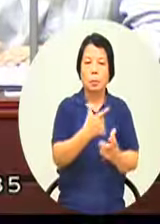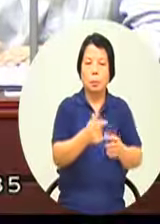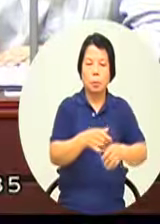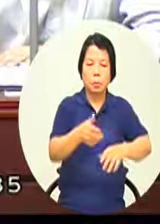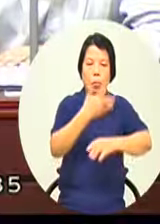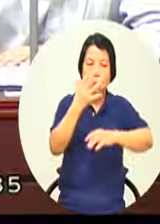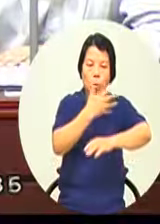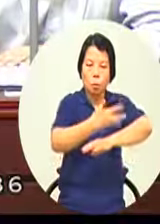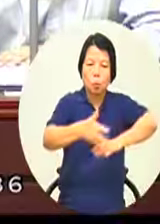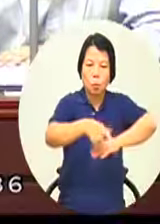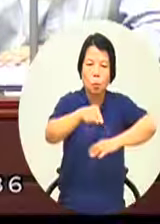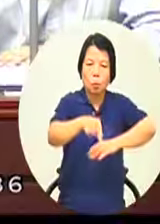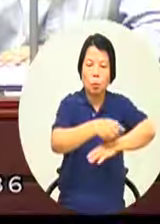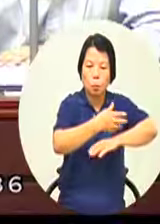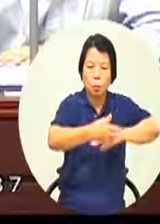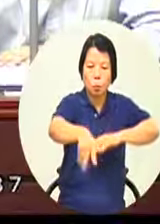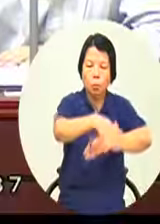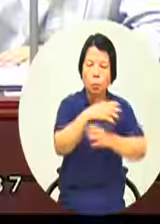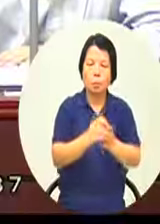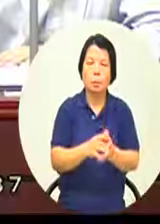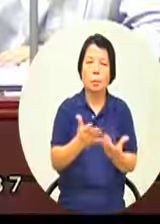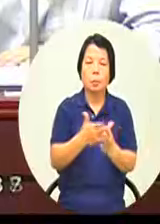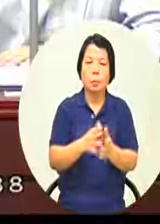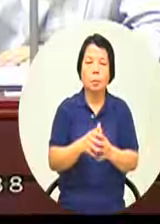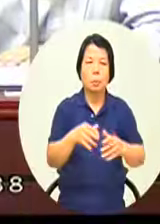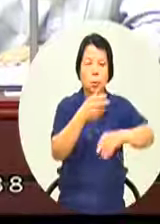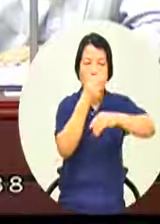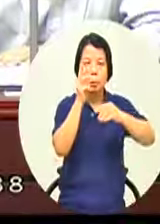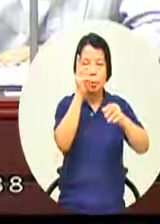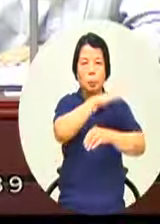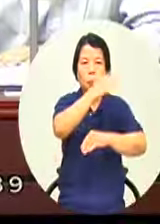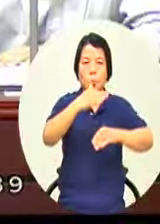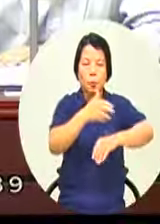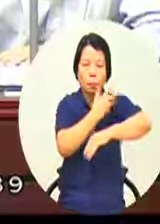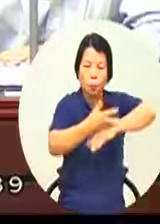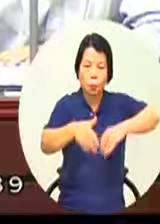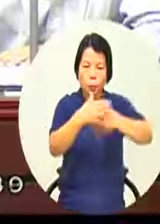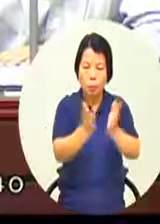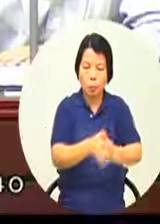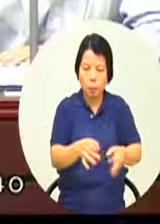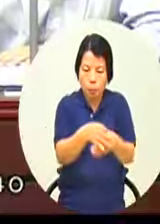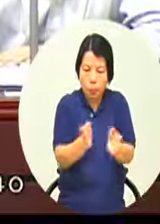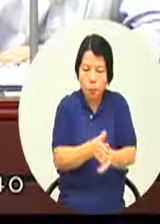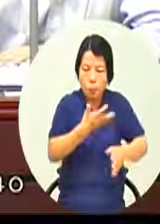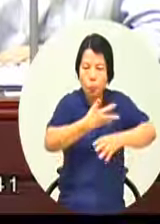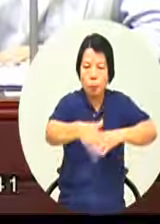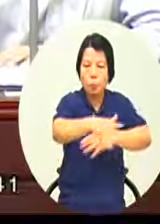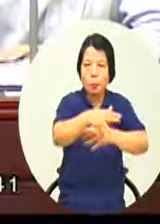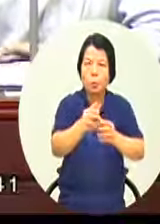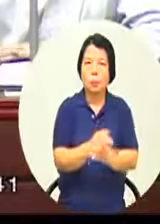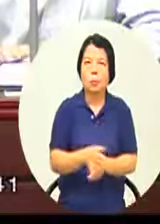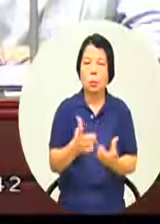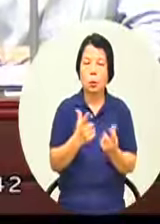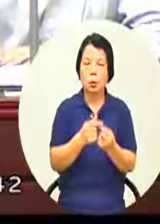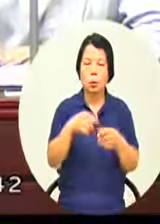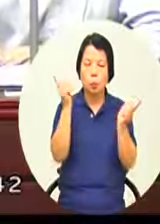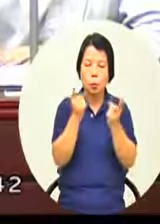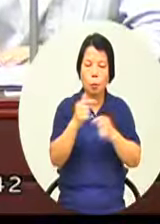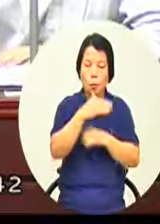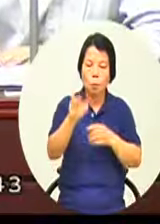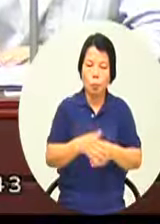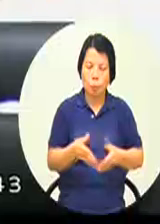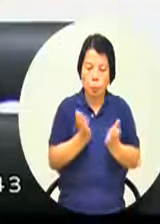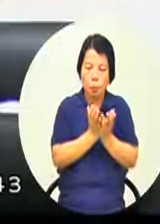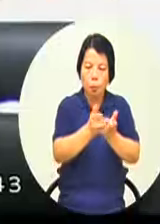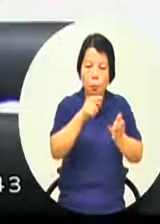面增加，那让我们整个山边沟截流的这个水量可以马上排泄到我们的整个鼓山运河。 那局长，我请问